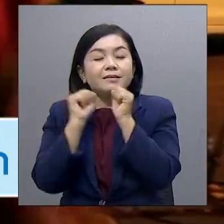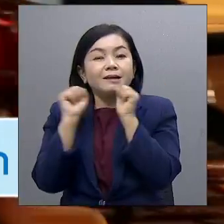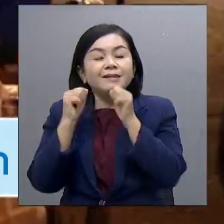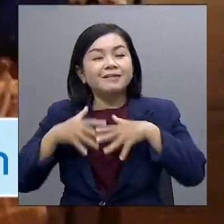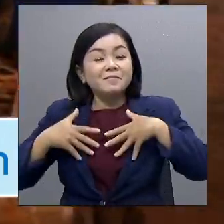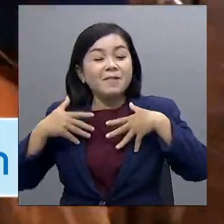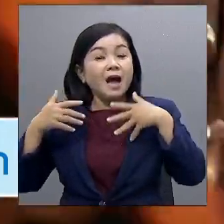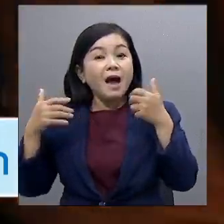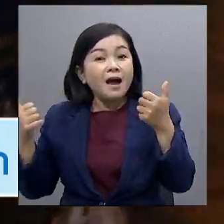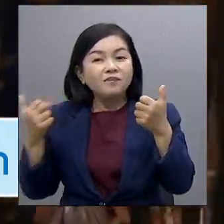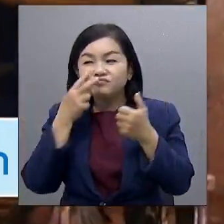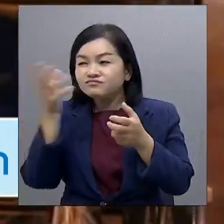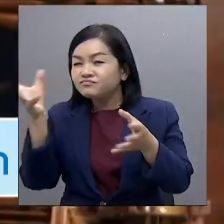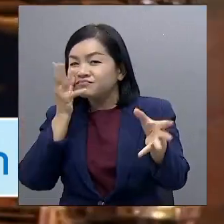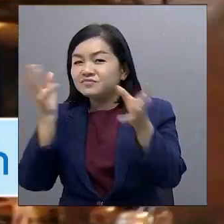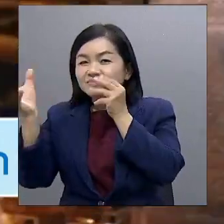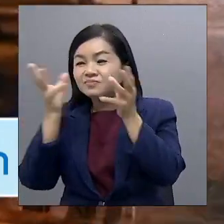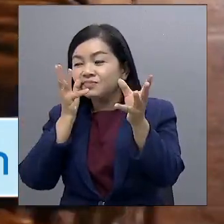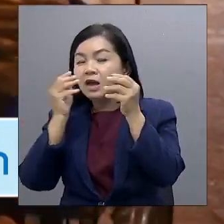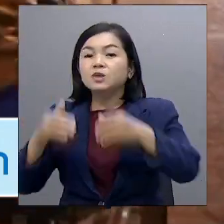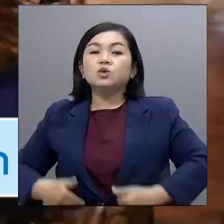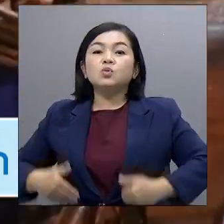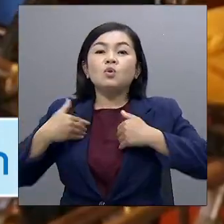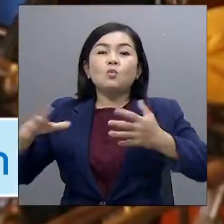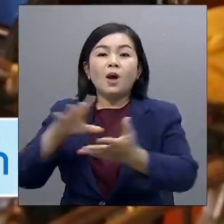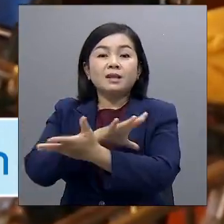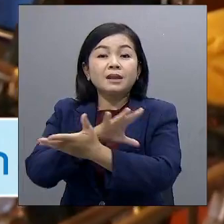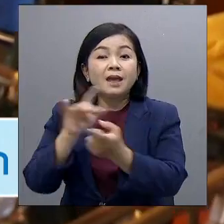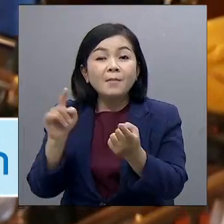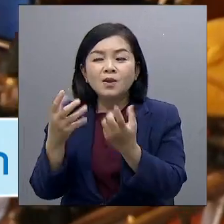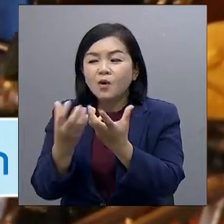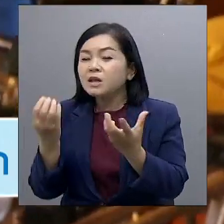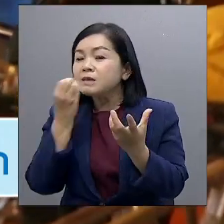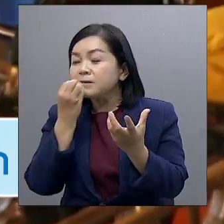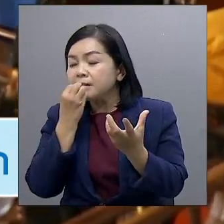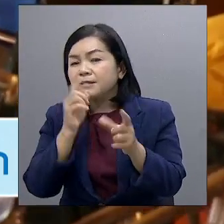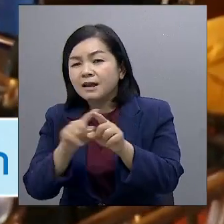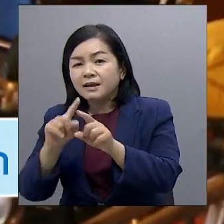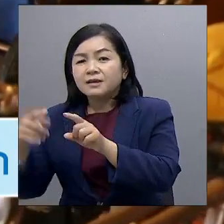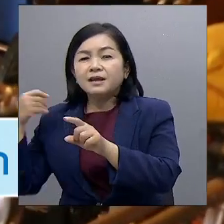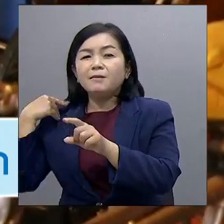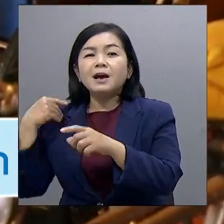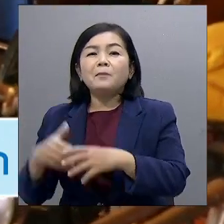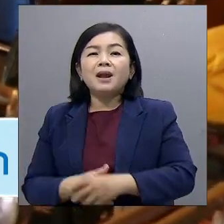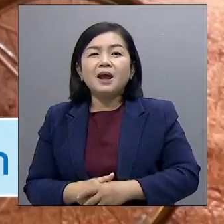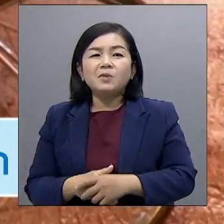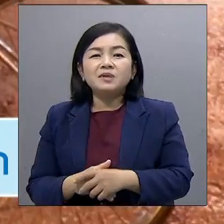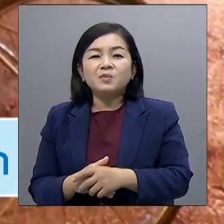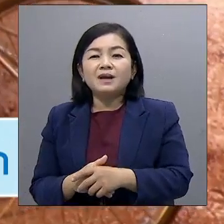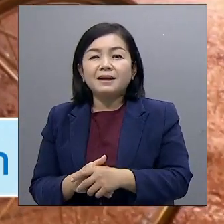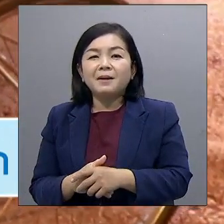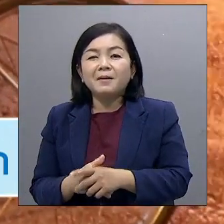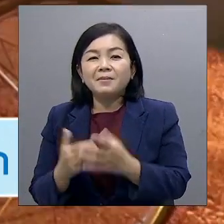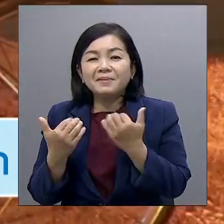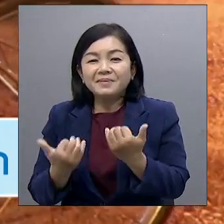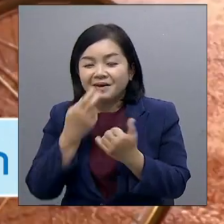สีสันบรรยากาศของทางเมืองรวมถึงวิถีชีวิตวัฒนธรรมทางด้านอาหารโหเขาบอกว่าแต่ละคนนะคะที่ได้มาสัมผัสได้มา